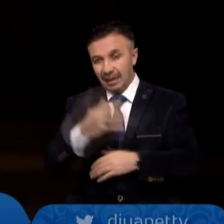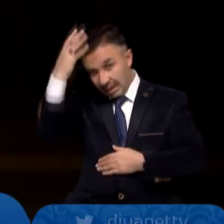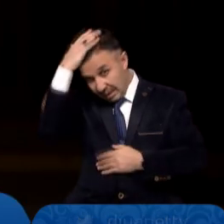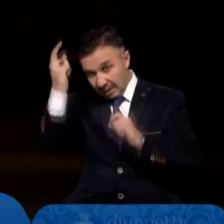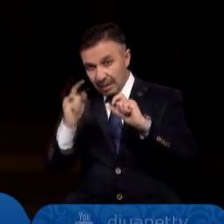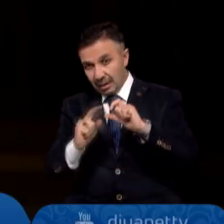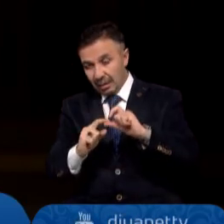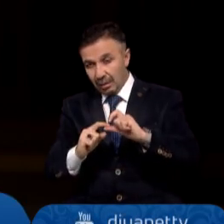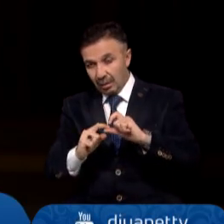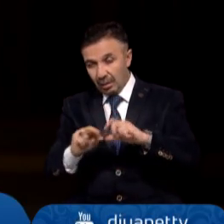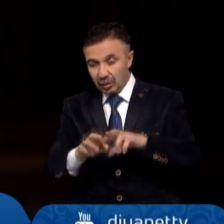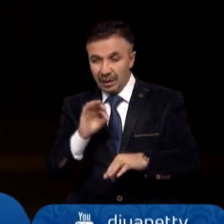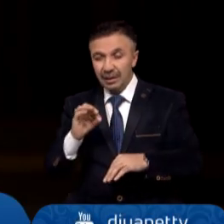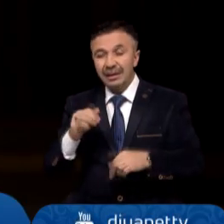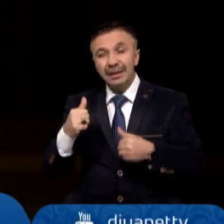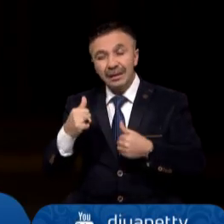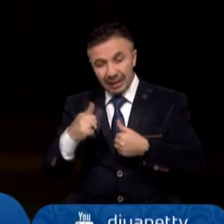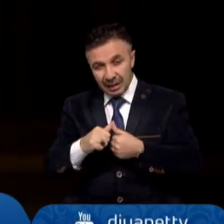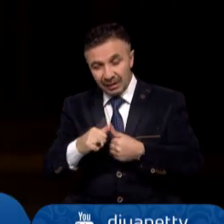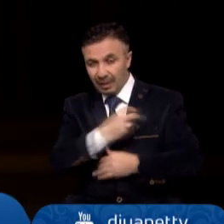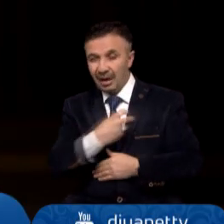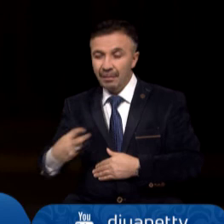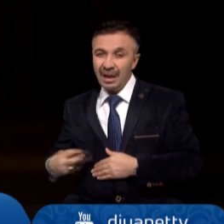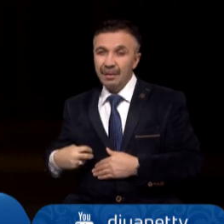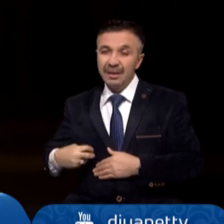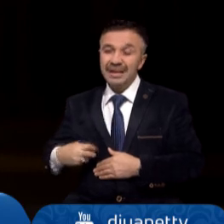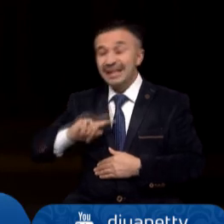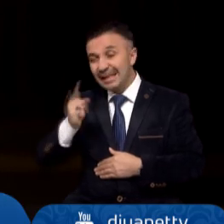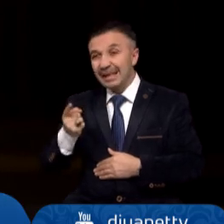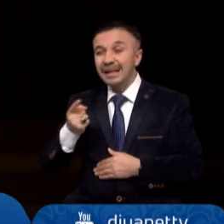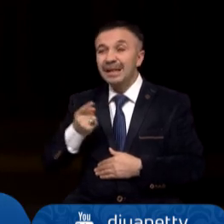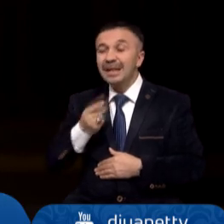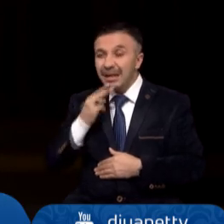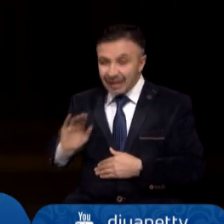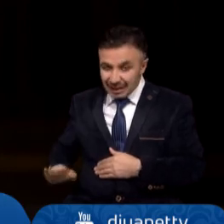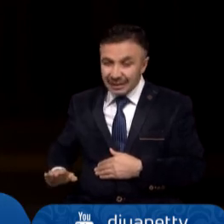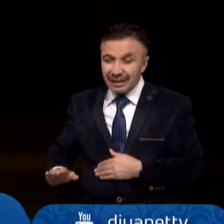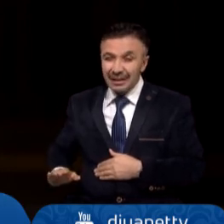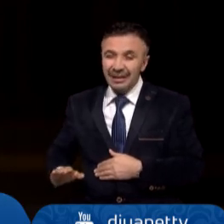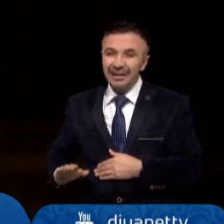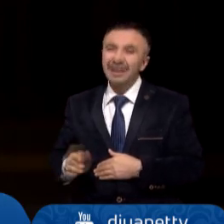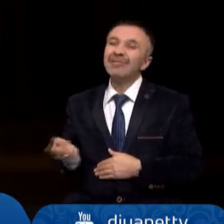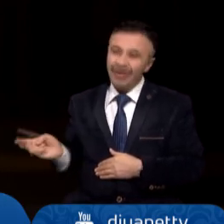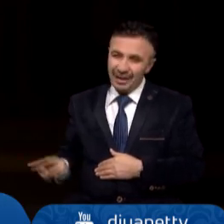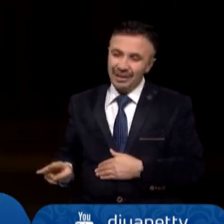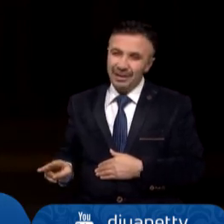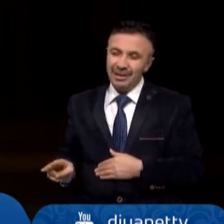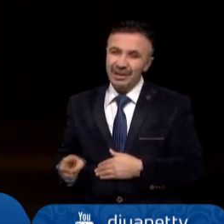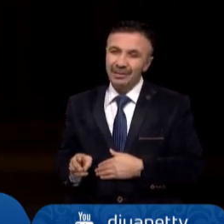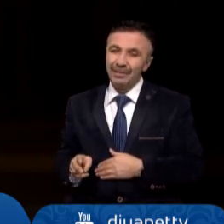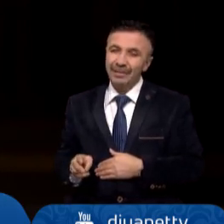getirdiğinde Hazreti Osman'ın eşi Peygamberimizin kızı Rukiye vefat etmiştir